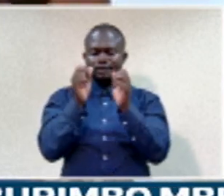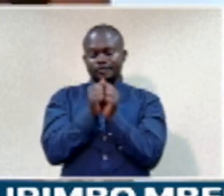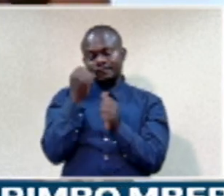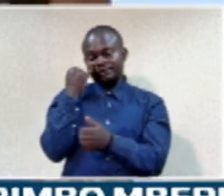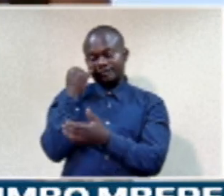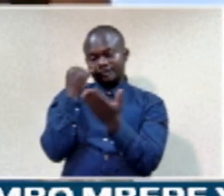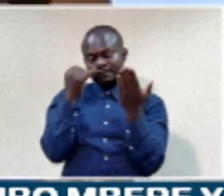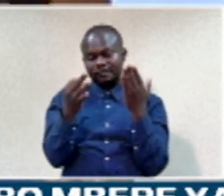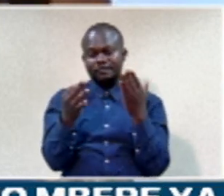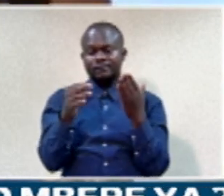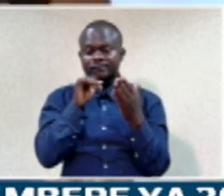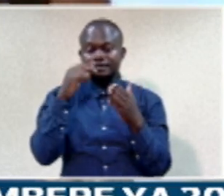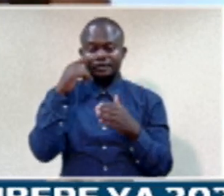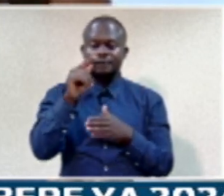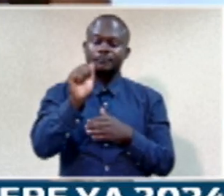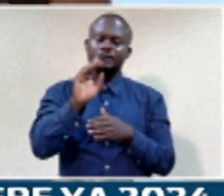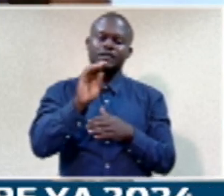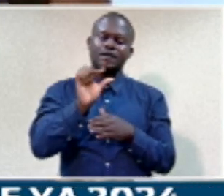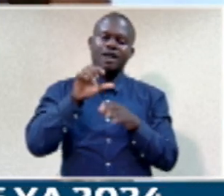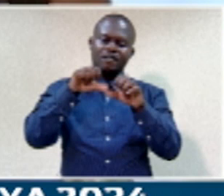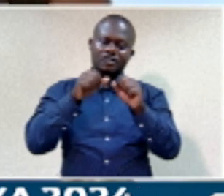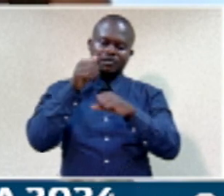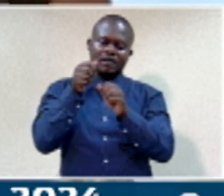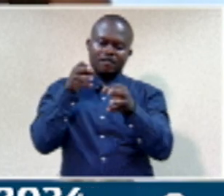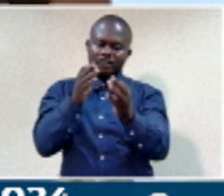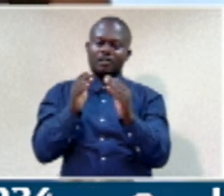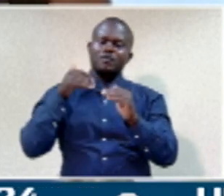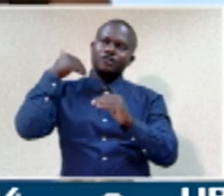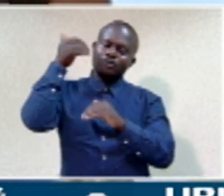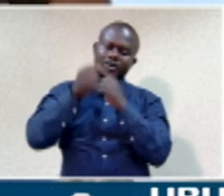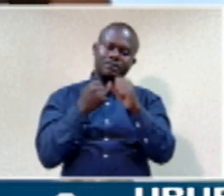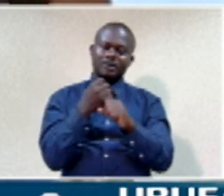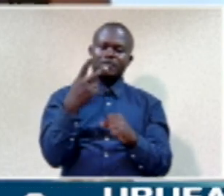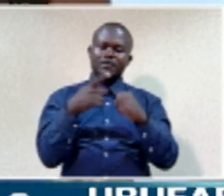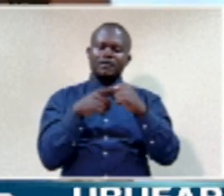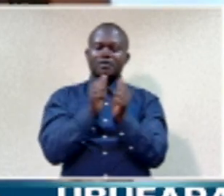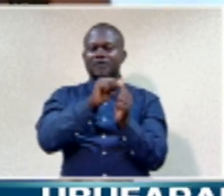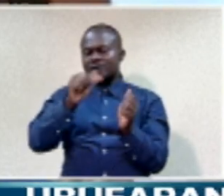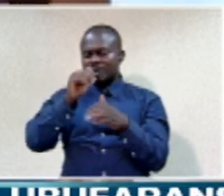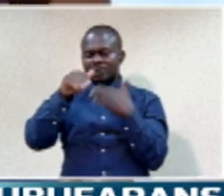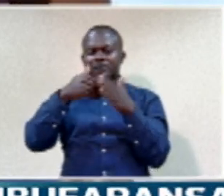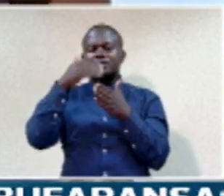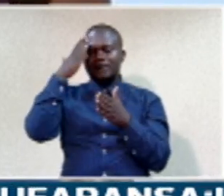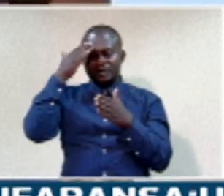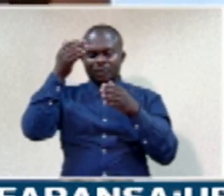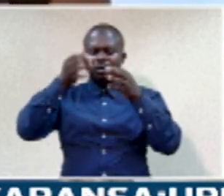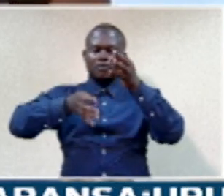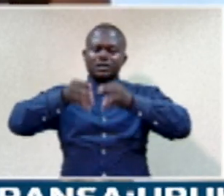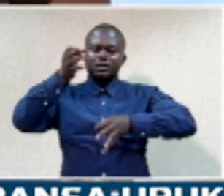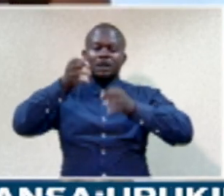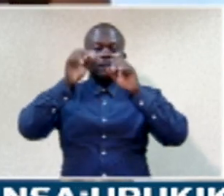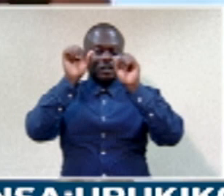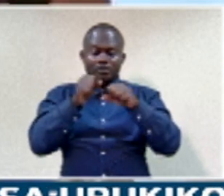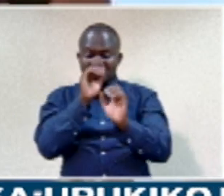nubwo kubona Kabuga afashwe kandi agakurikiranwa nyuma y'imyaka 26 n'abandi bose bazi ku bucamanza babu bashobora kuba